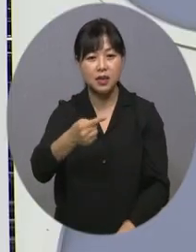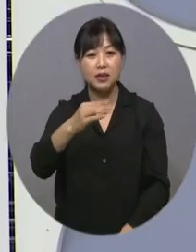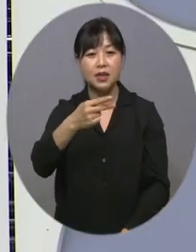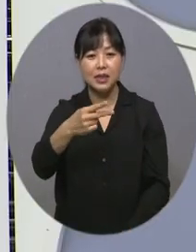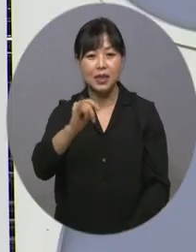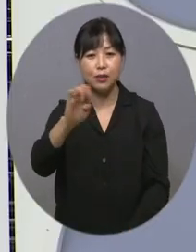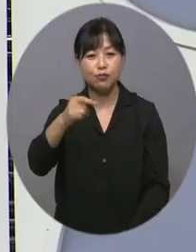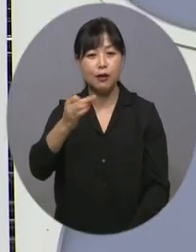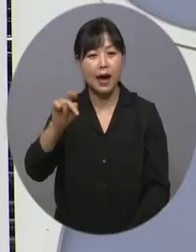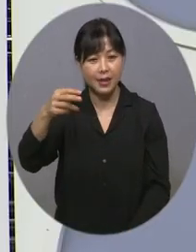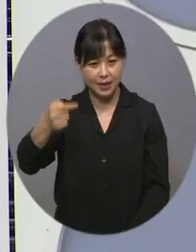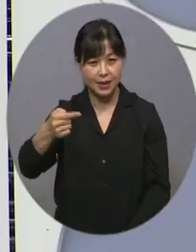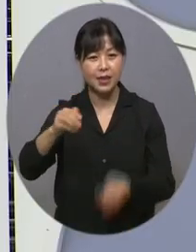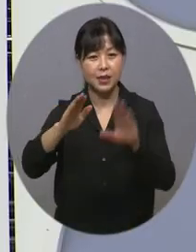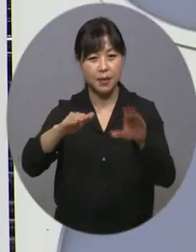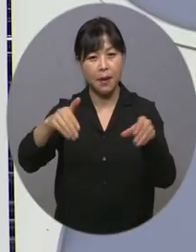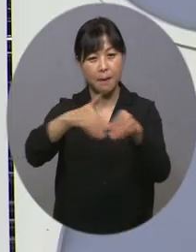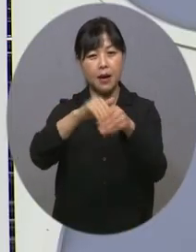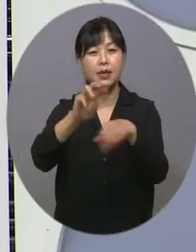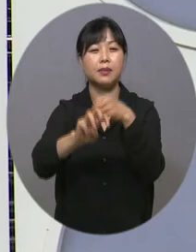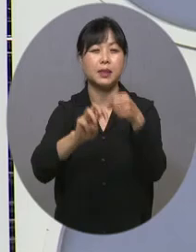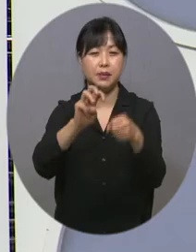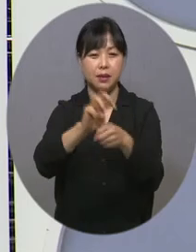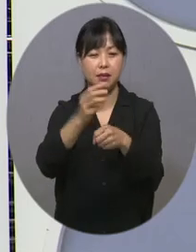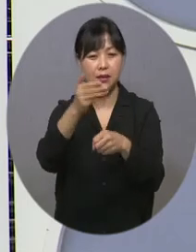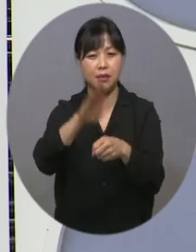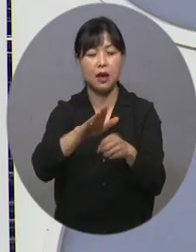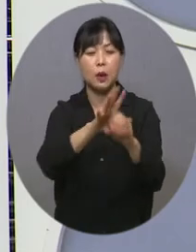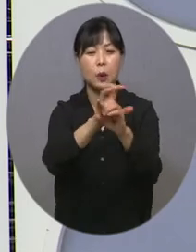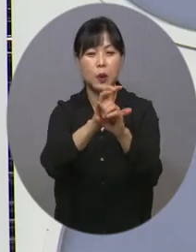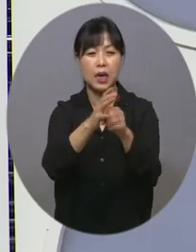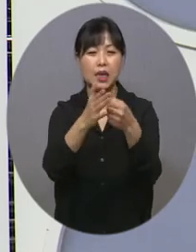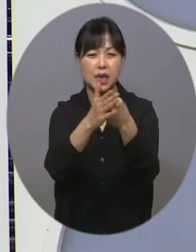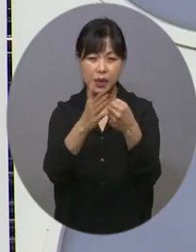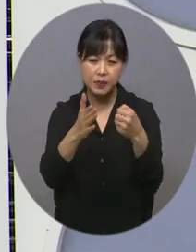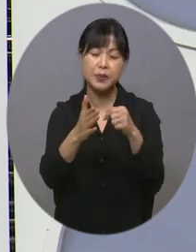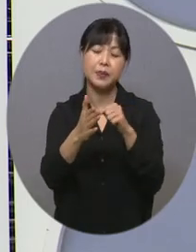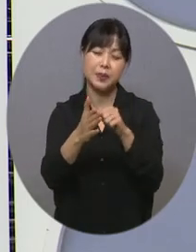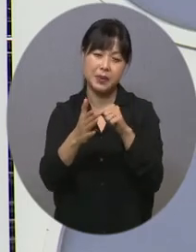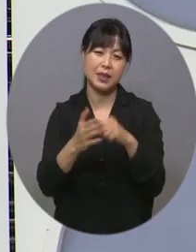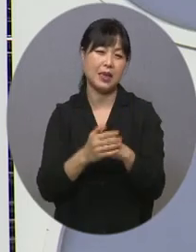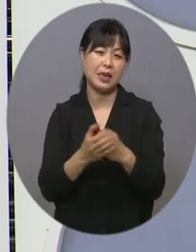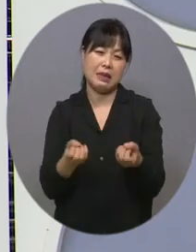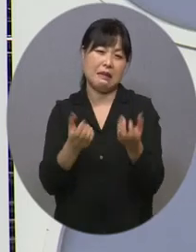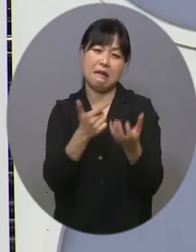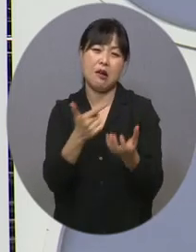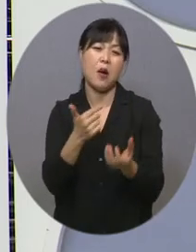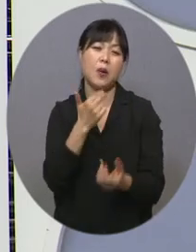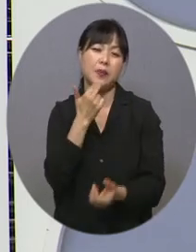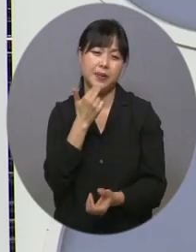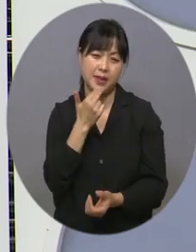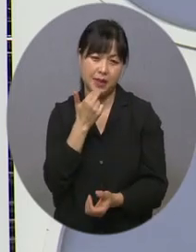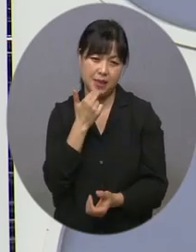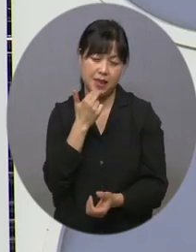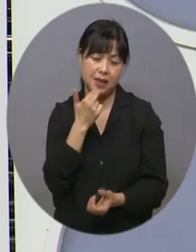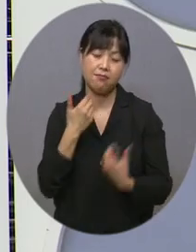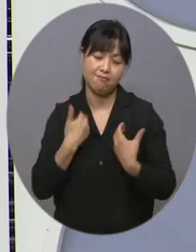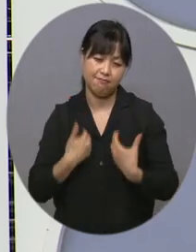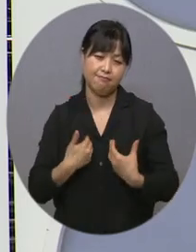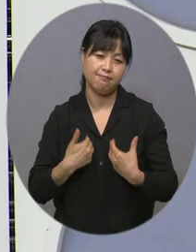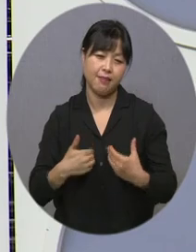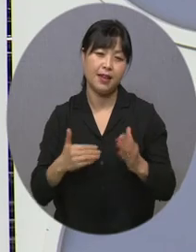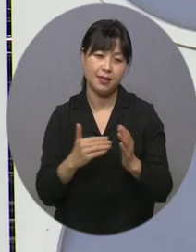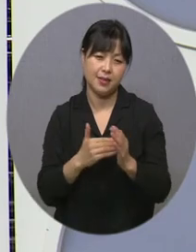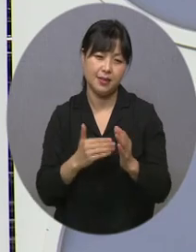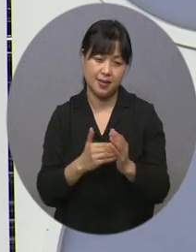30주년인데 이 코로나 상황 때문에 그냥 조용히 지나가는 것 같습니다. 아, 그래요? 큰 행사는 못하고 네.